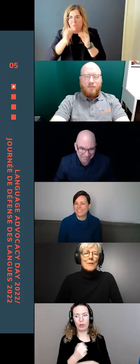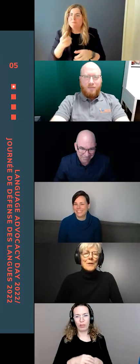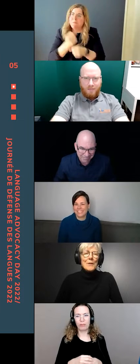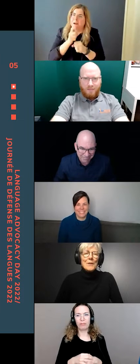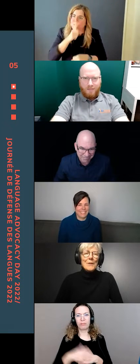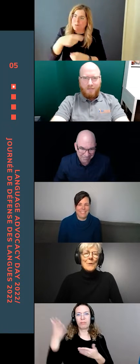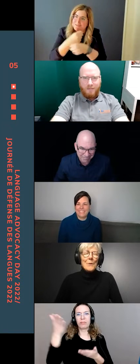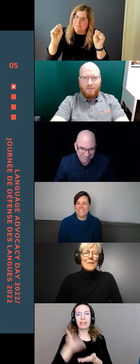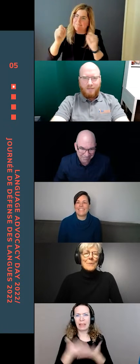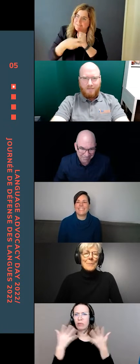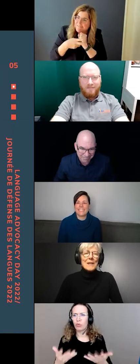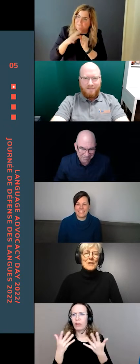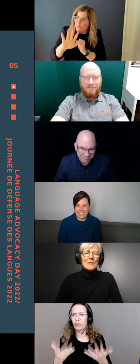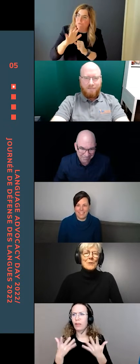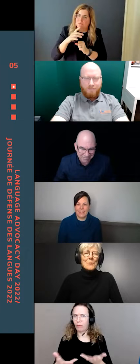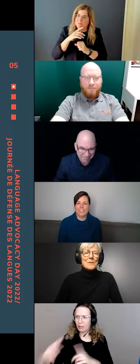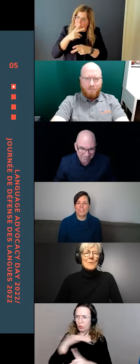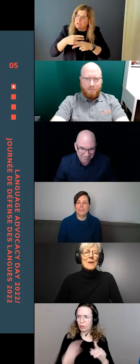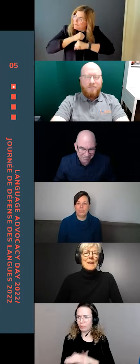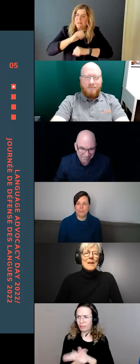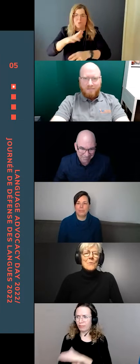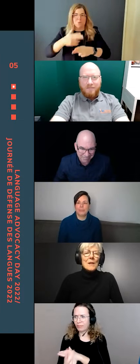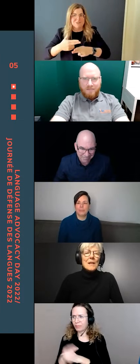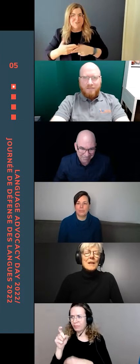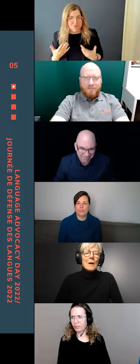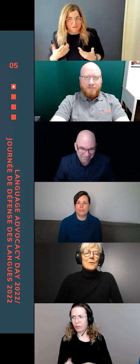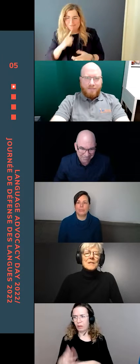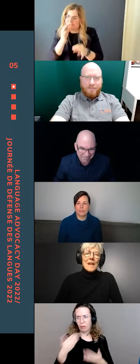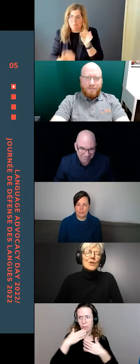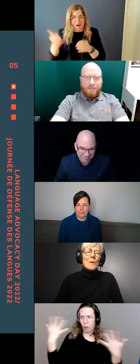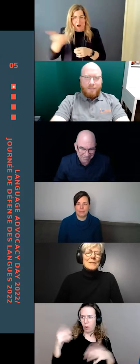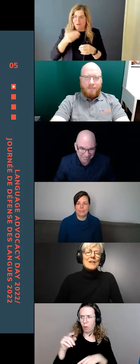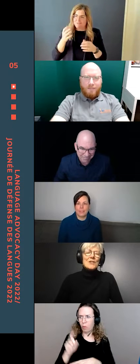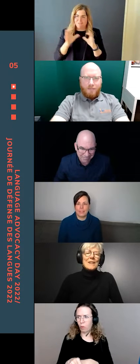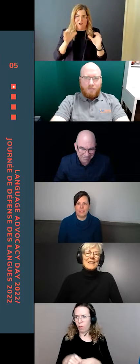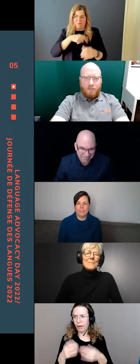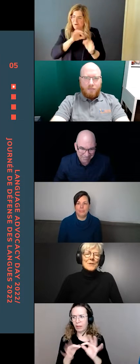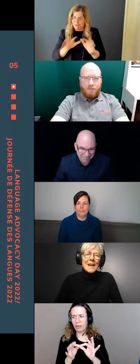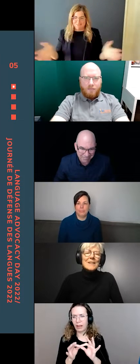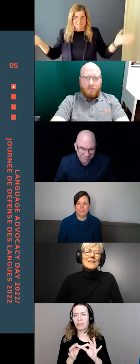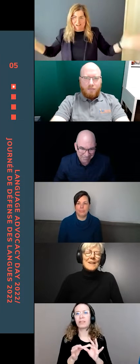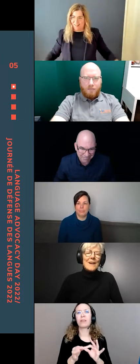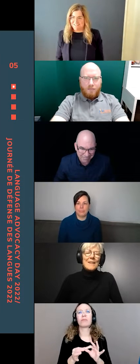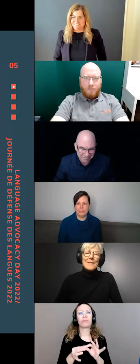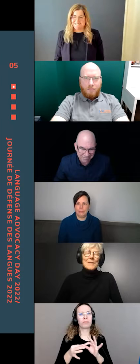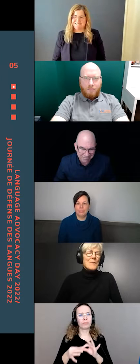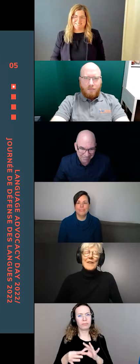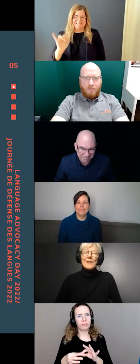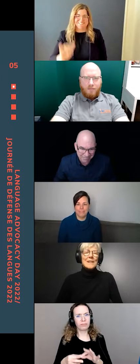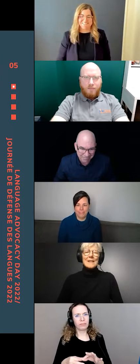ça arrive d'une façon locale, ça arrive souvent, et c'est pas bon pour la réputation des